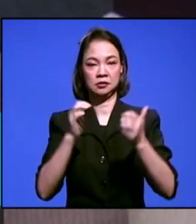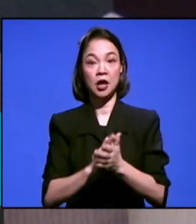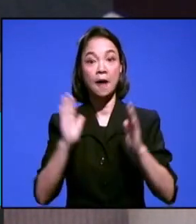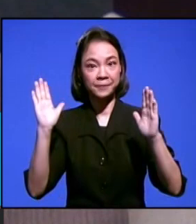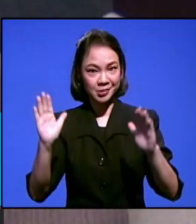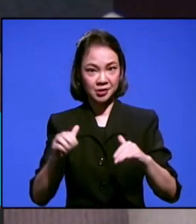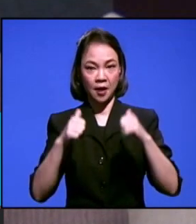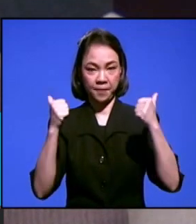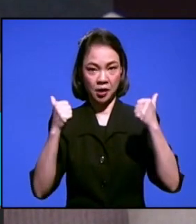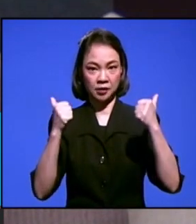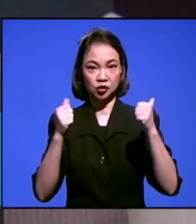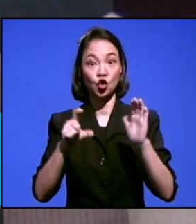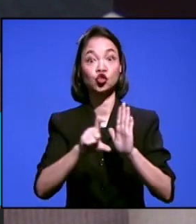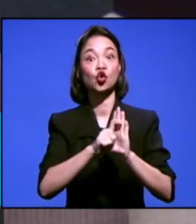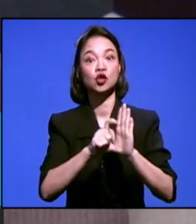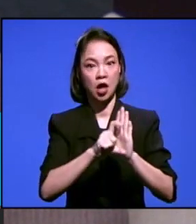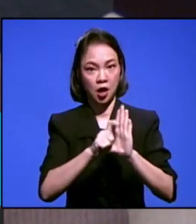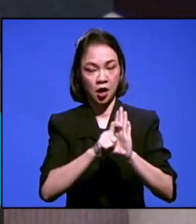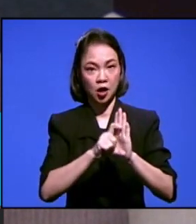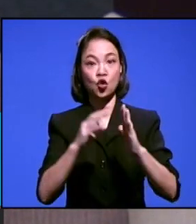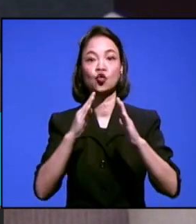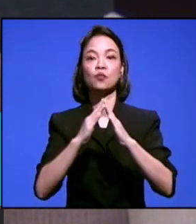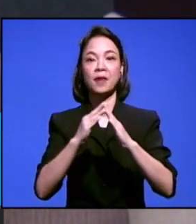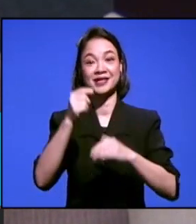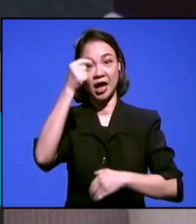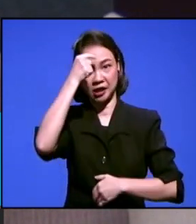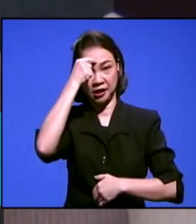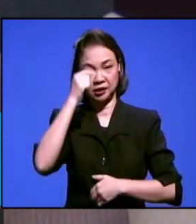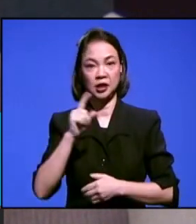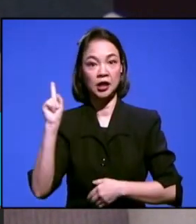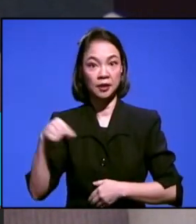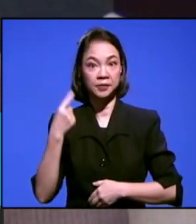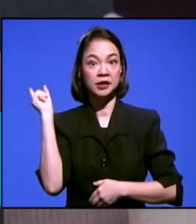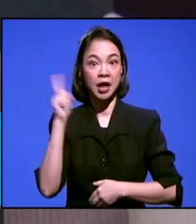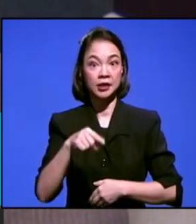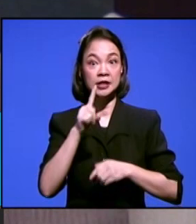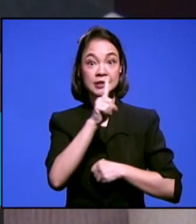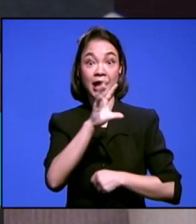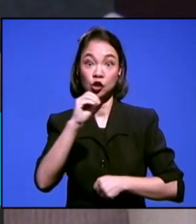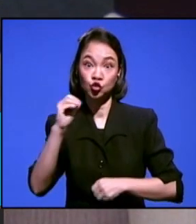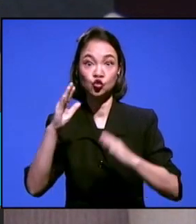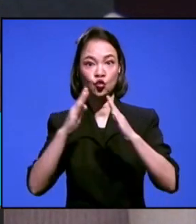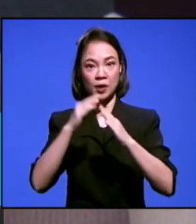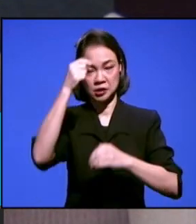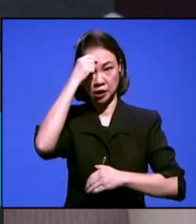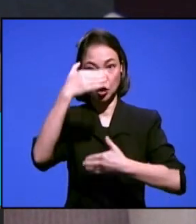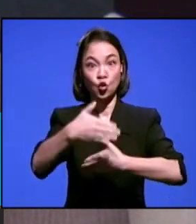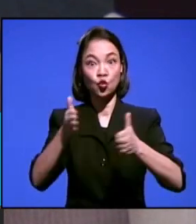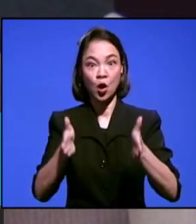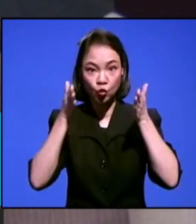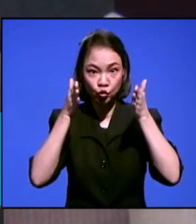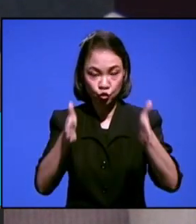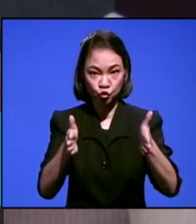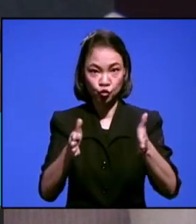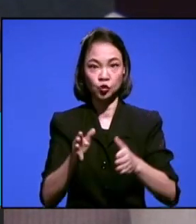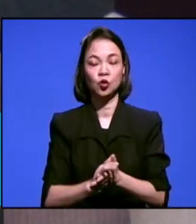Persiapan misalnya, rumah sakit, lebih dari 100 rumah sakit yang siap dengan ruang isolasi mengenai